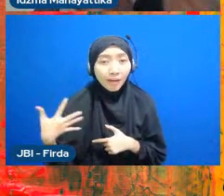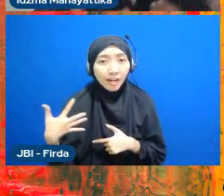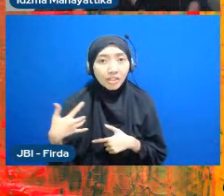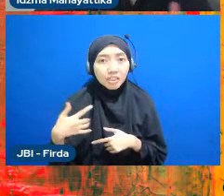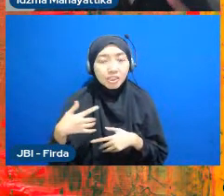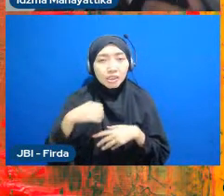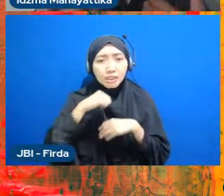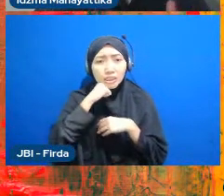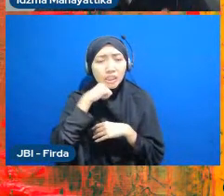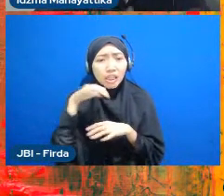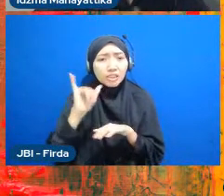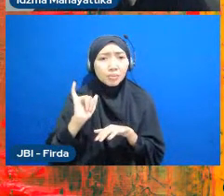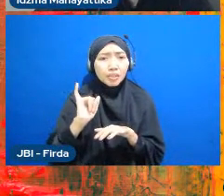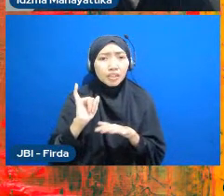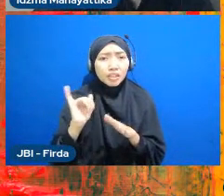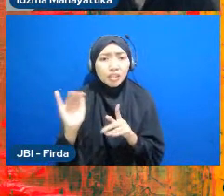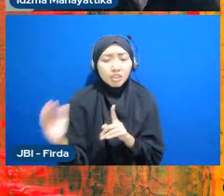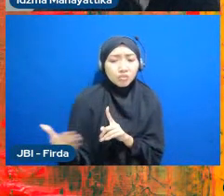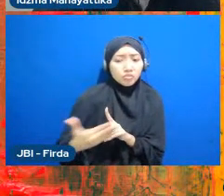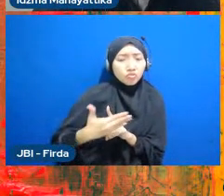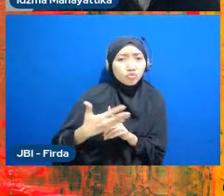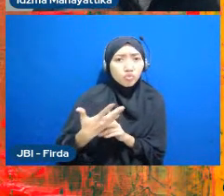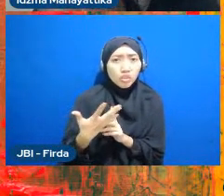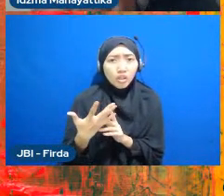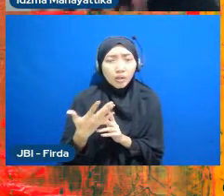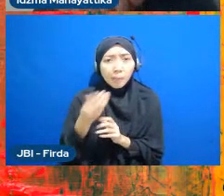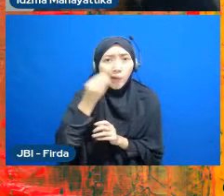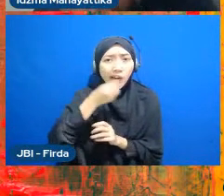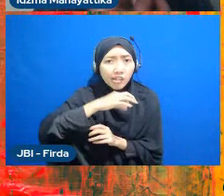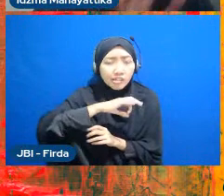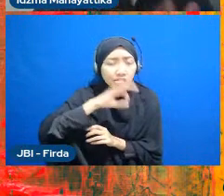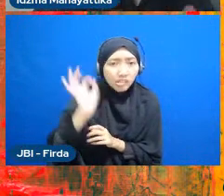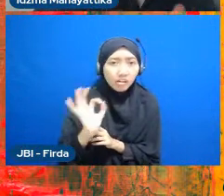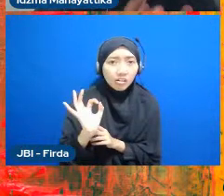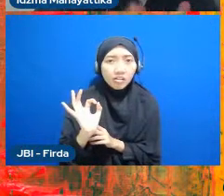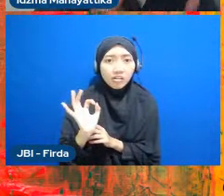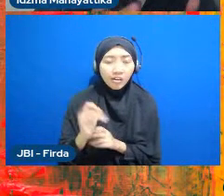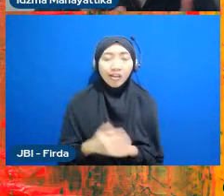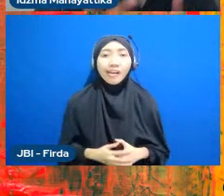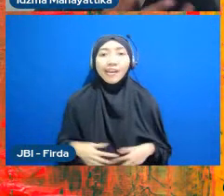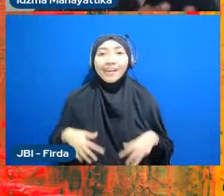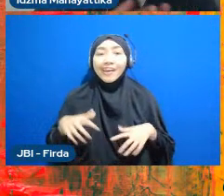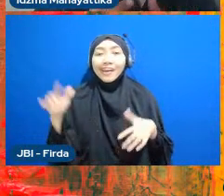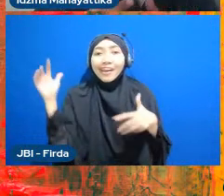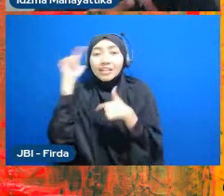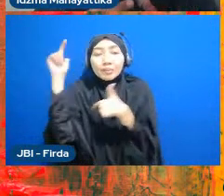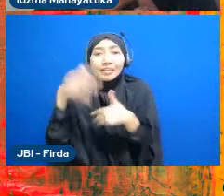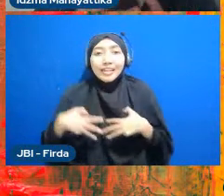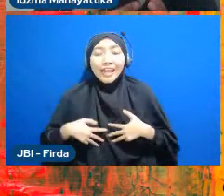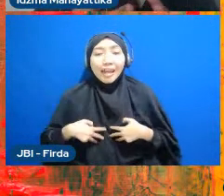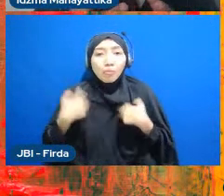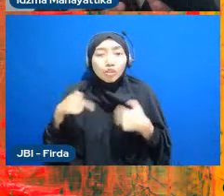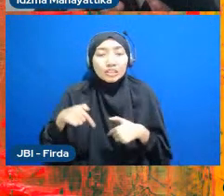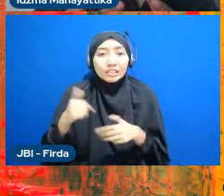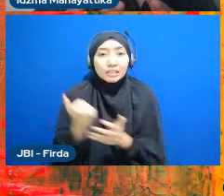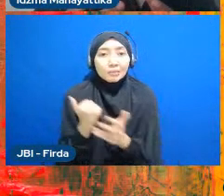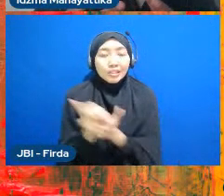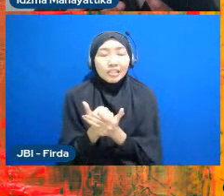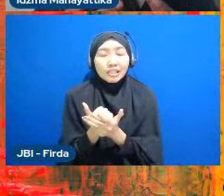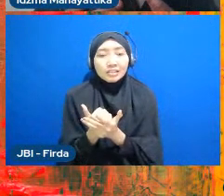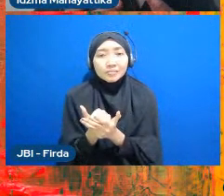yang misalnya mengurung diri, nggak makan berhari-hari. Nah, ekspresi emosi inilah yang sebenarnya harus kita